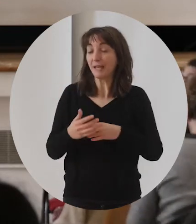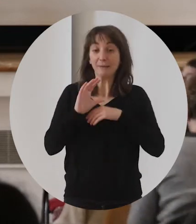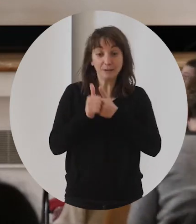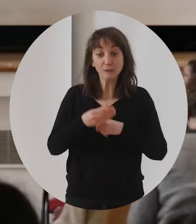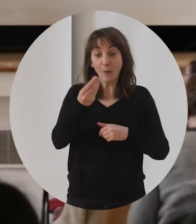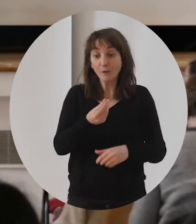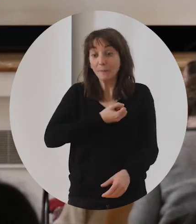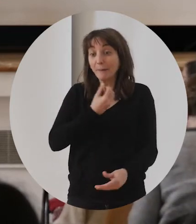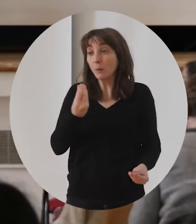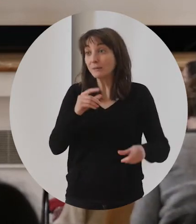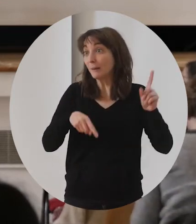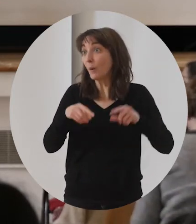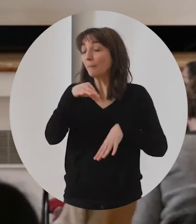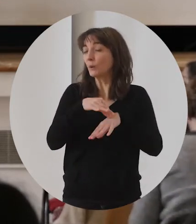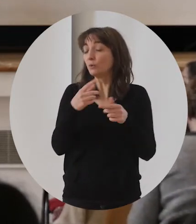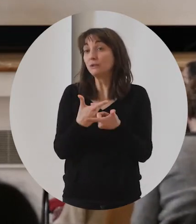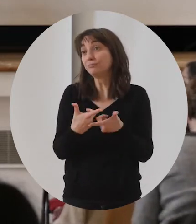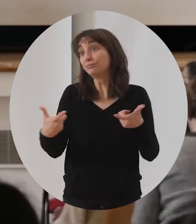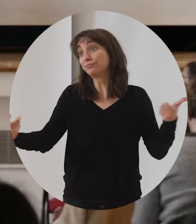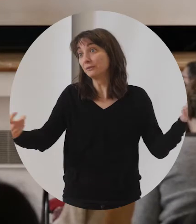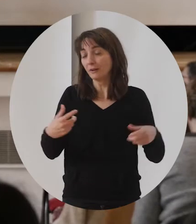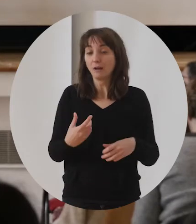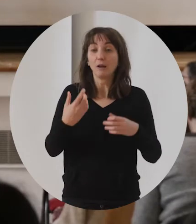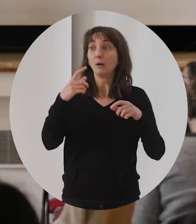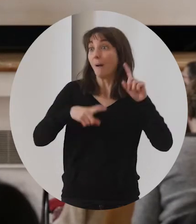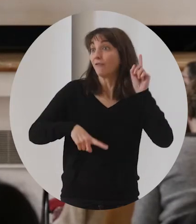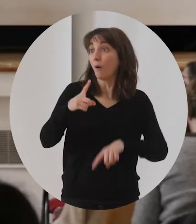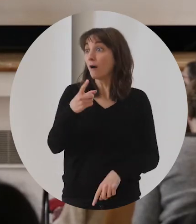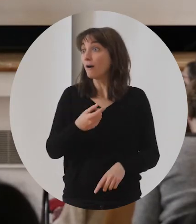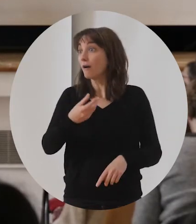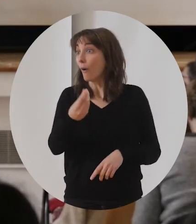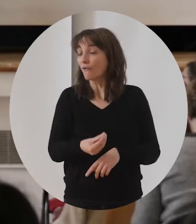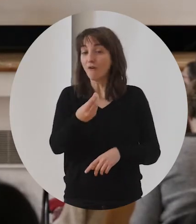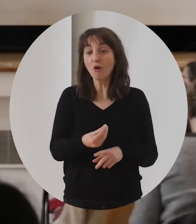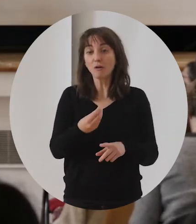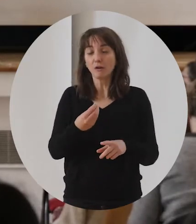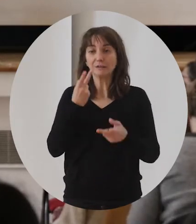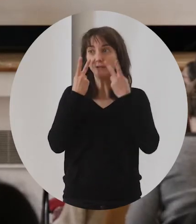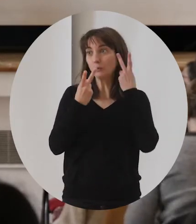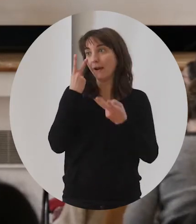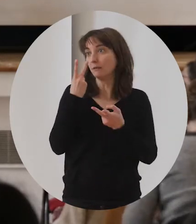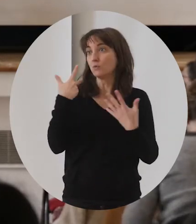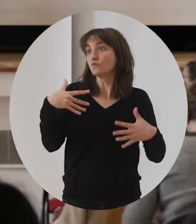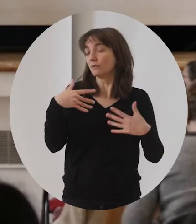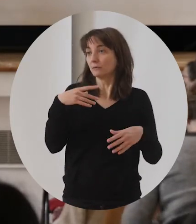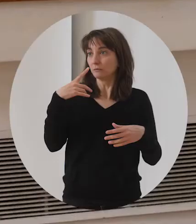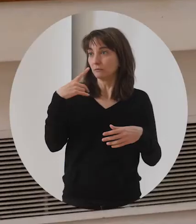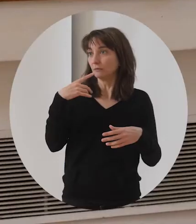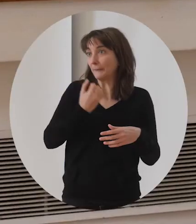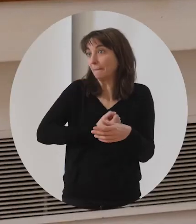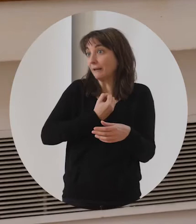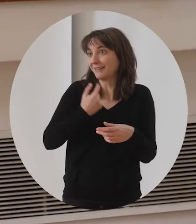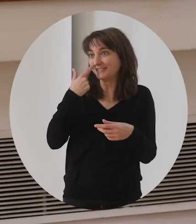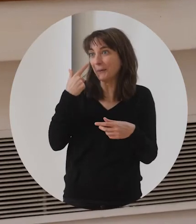qu'il se peut, dans les pathologies qu'on voit, qu'on rencontre, il se peut que les enfants soient très atteints visuellement, comme tu l'as dit tout à